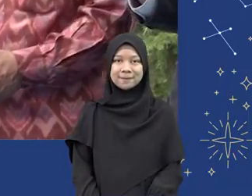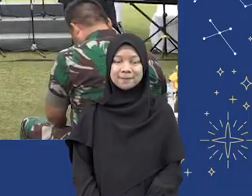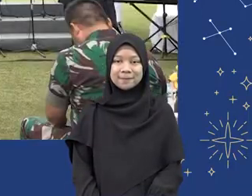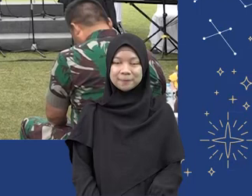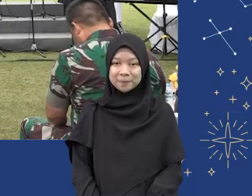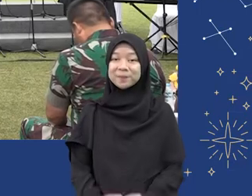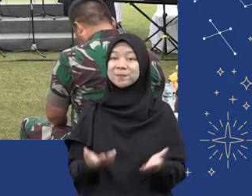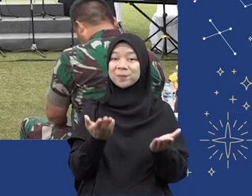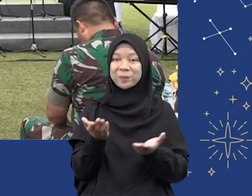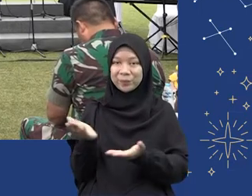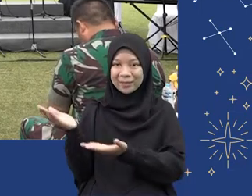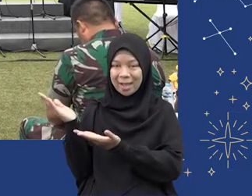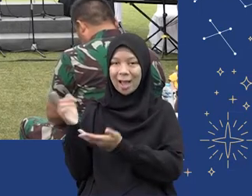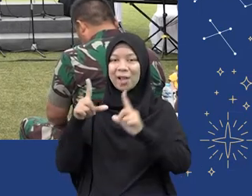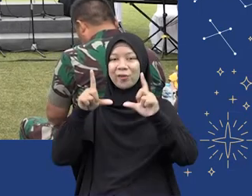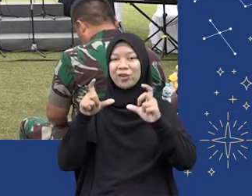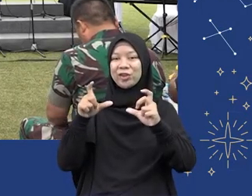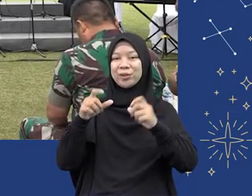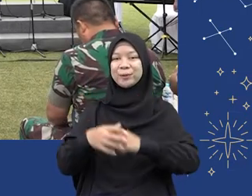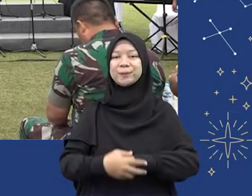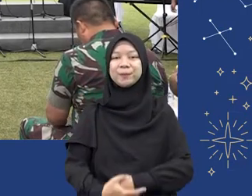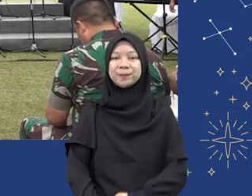kami silahkan untuk berfoto bersama